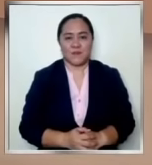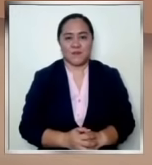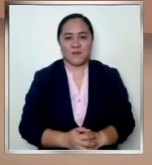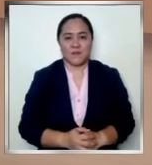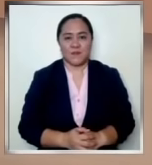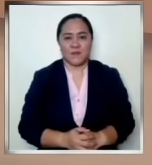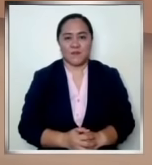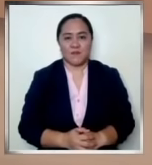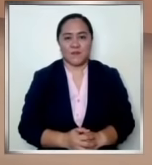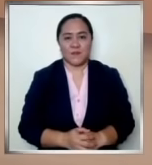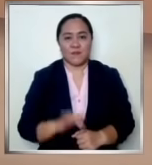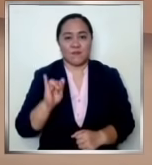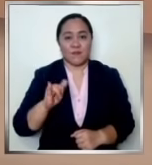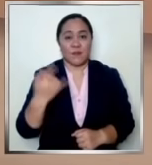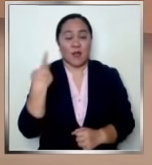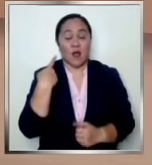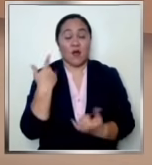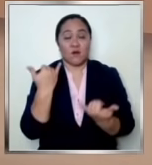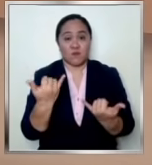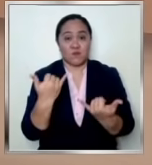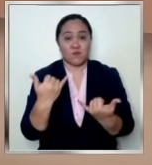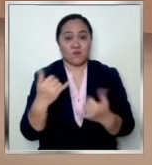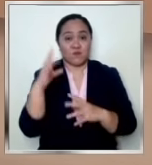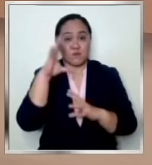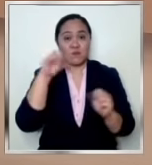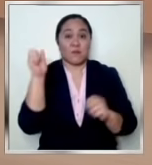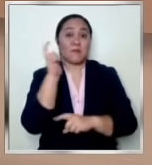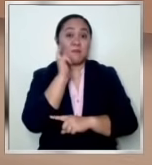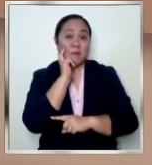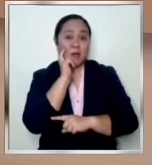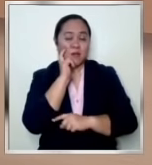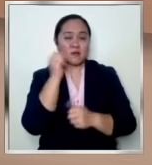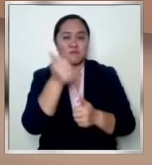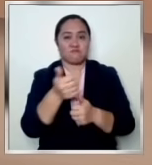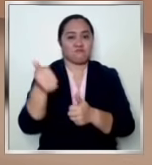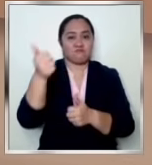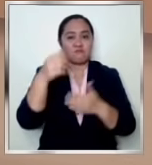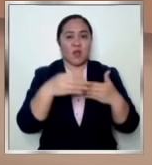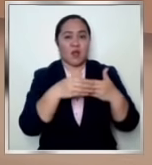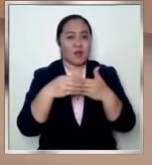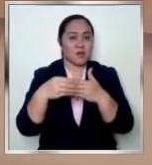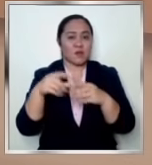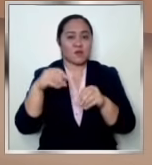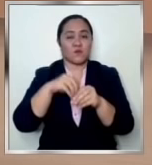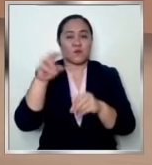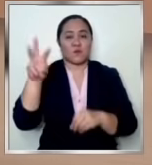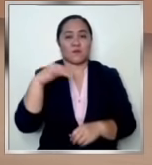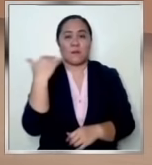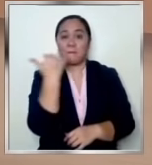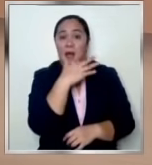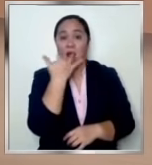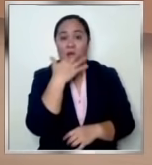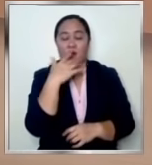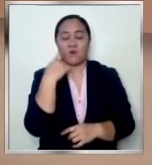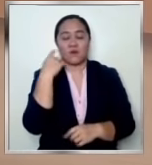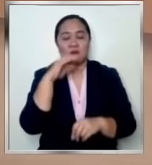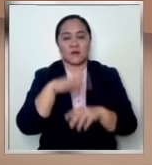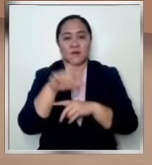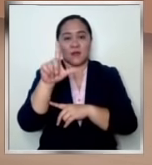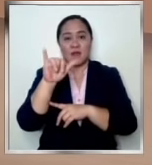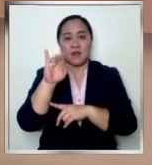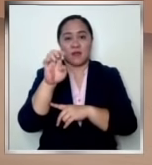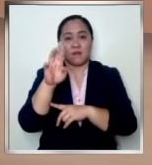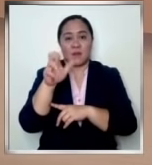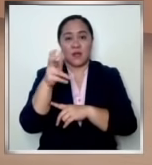Pinangunahan ni Pangulong Duterte ang paggunita sa ika-4 na anibersaryo ng Marawi Liberation. 80% complete na raw ang rehabilitasyon ng